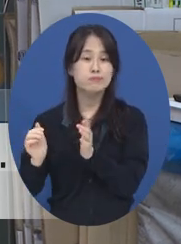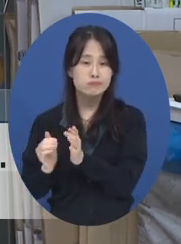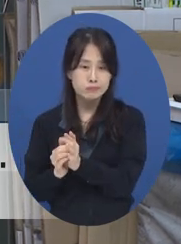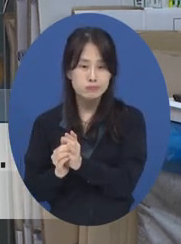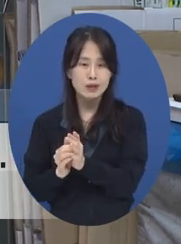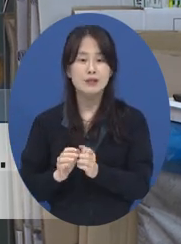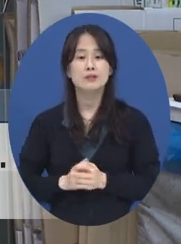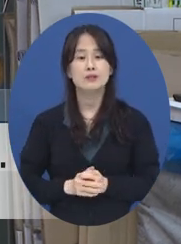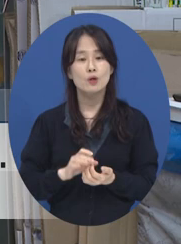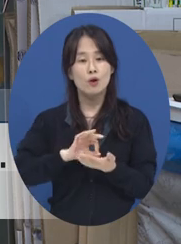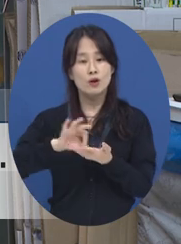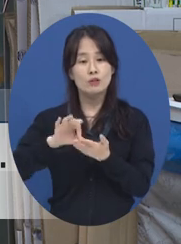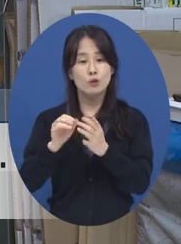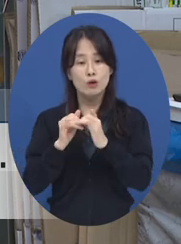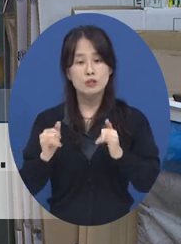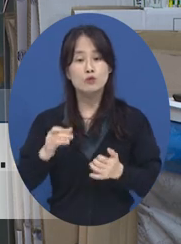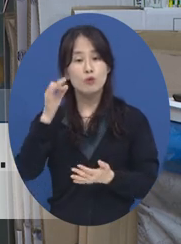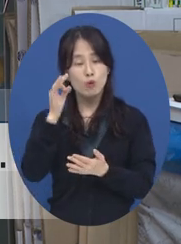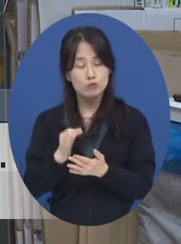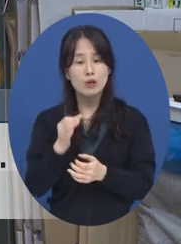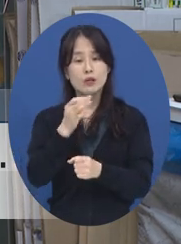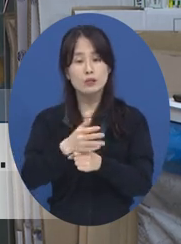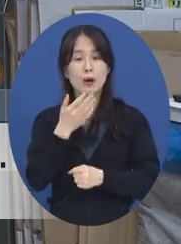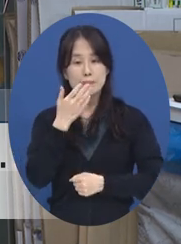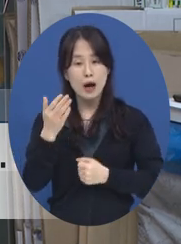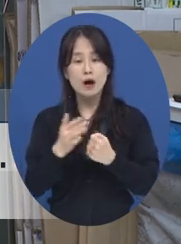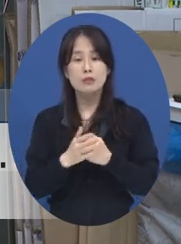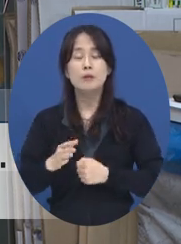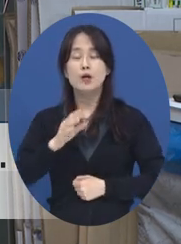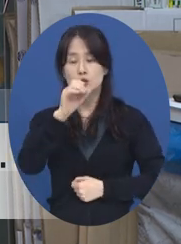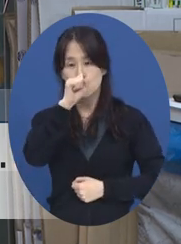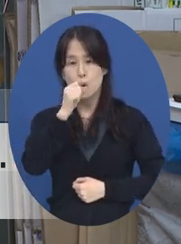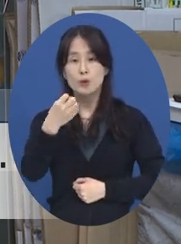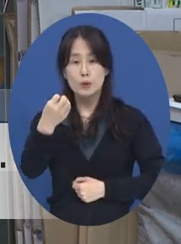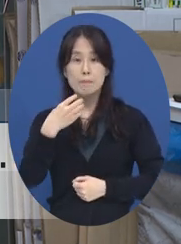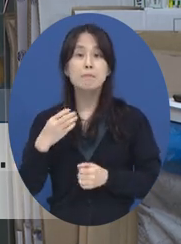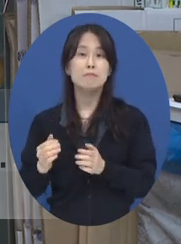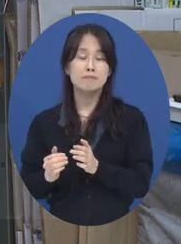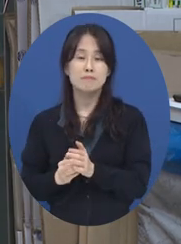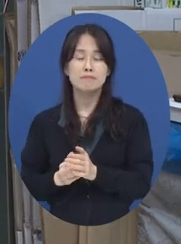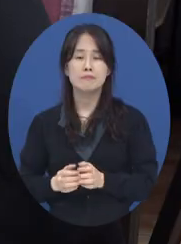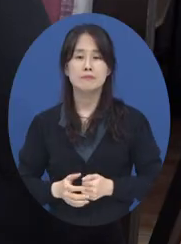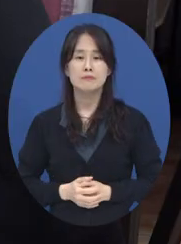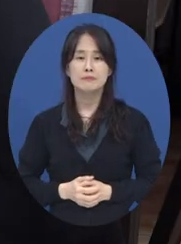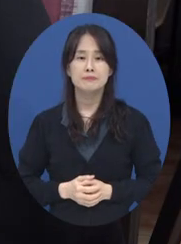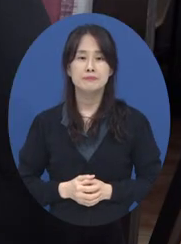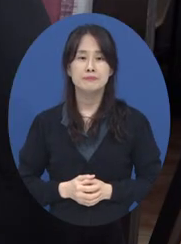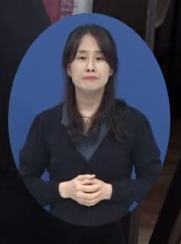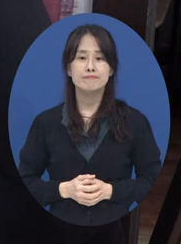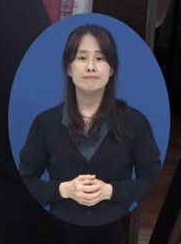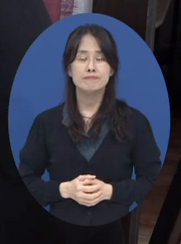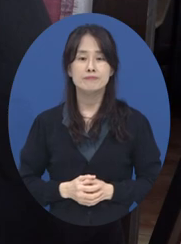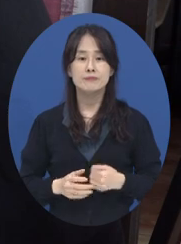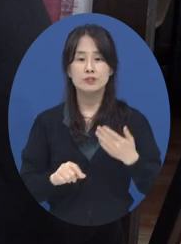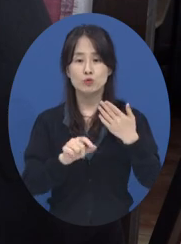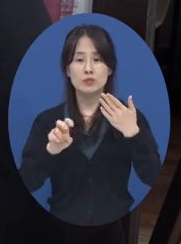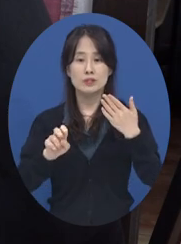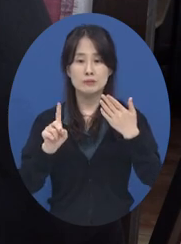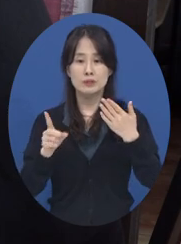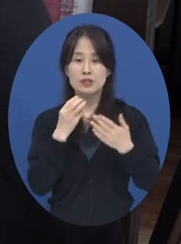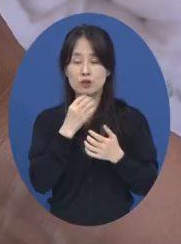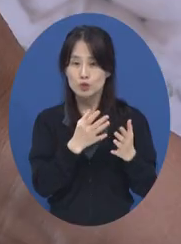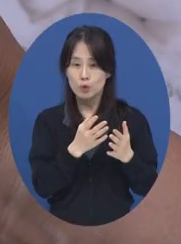굉장히 많이 늘어났고요. 이용하시는 분들도 많은 혜택을 받으셔서 굉장히 좋다고 말씀을 하시더라고요. 지난 21일